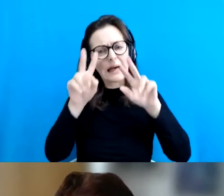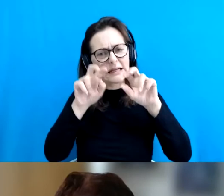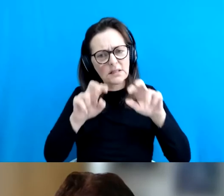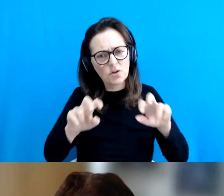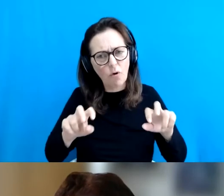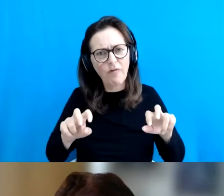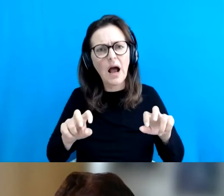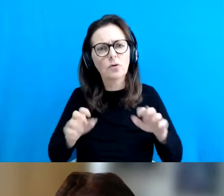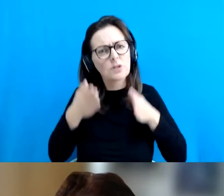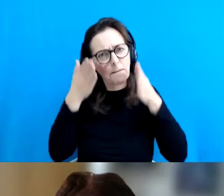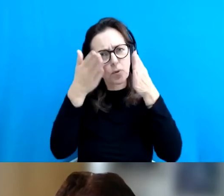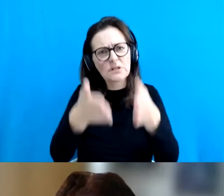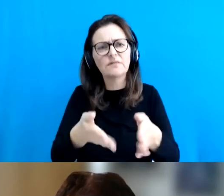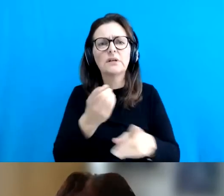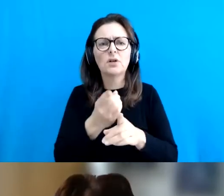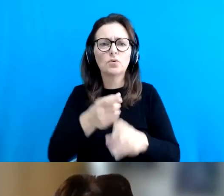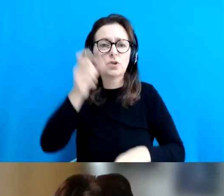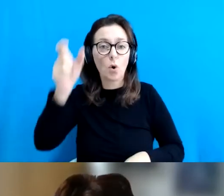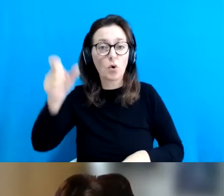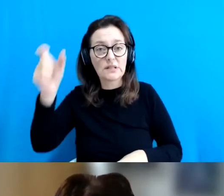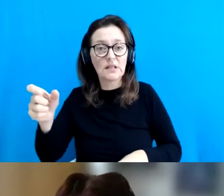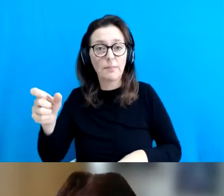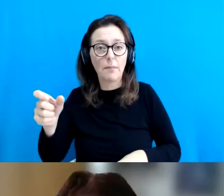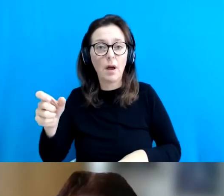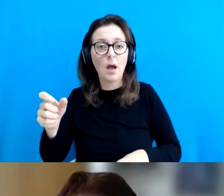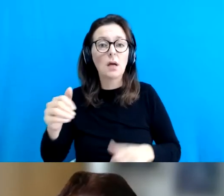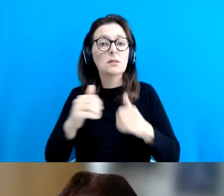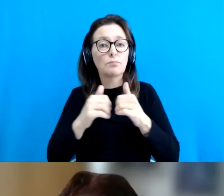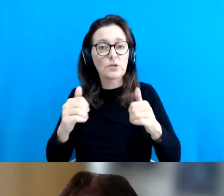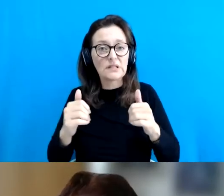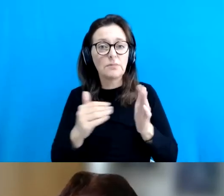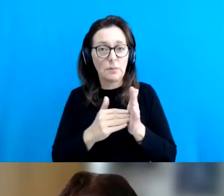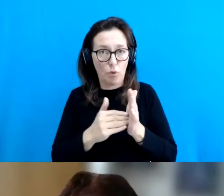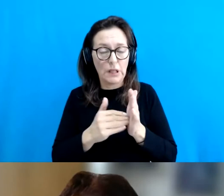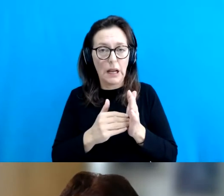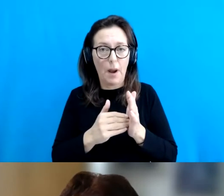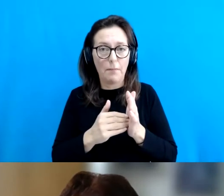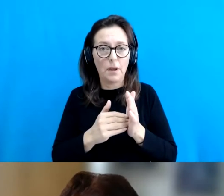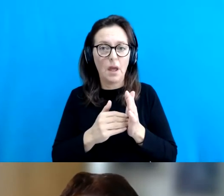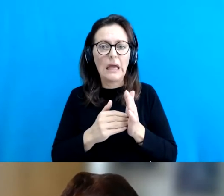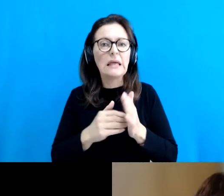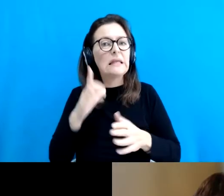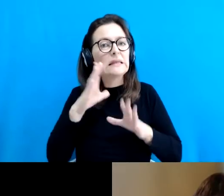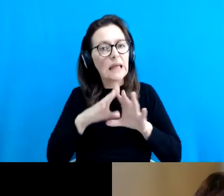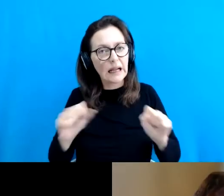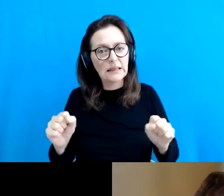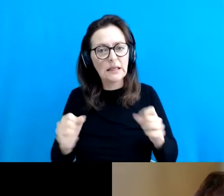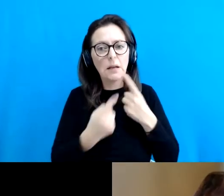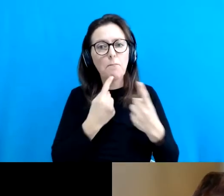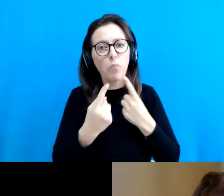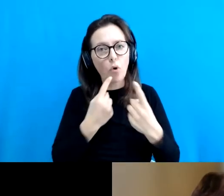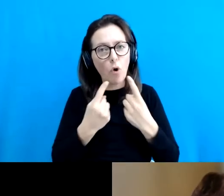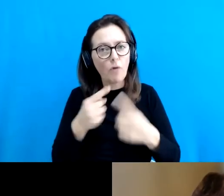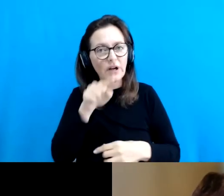se posvetili tudi osebam s posebnimi potrebami in smo v bistvu naredili pogovore z